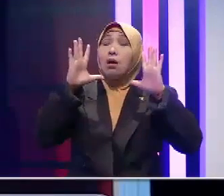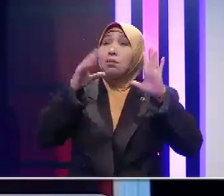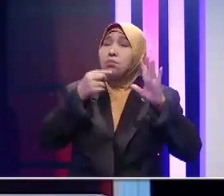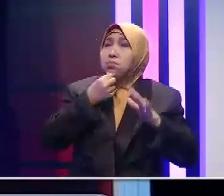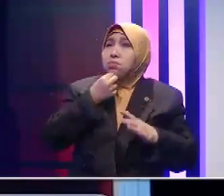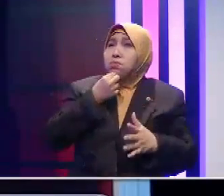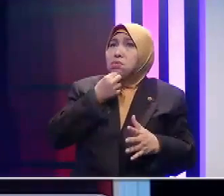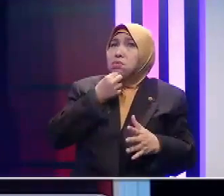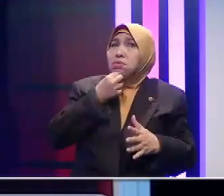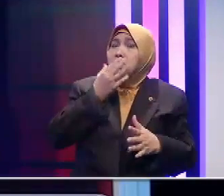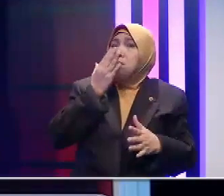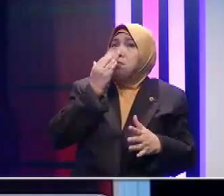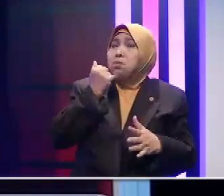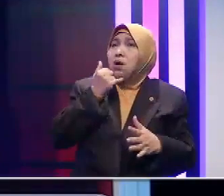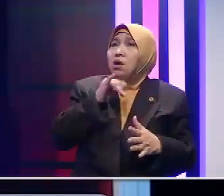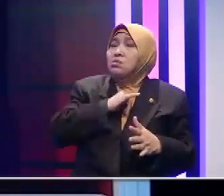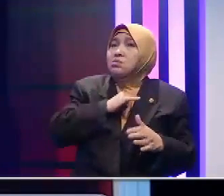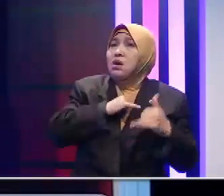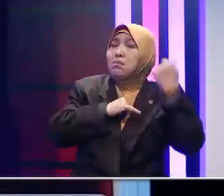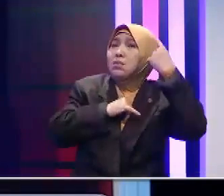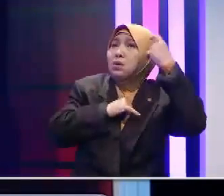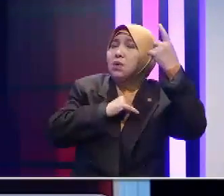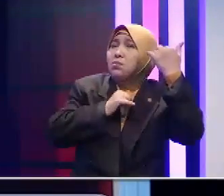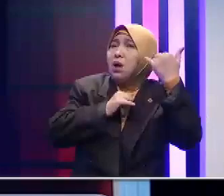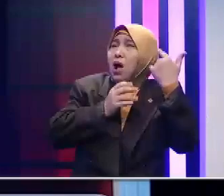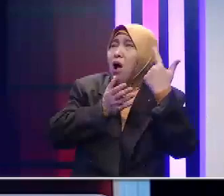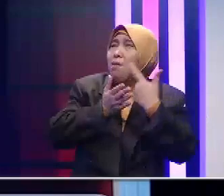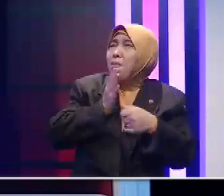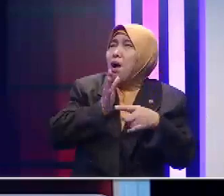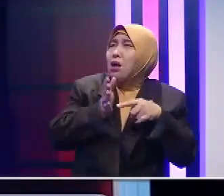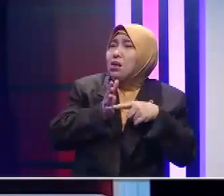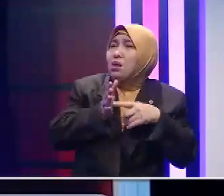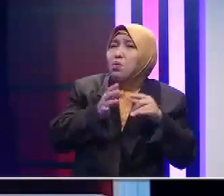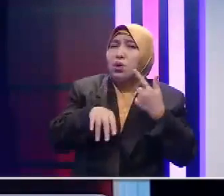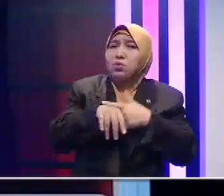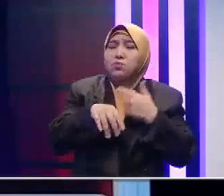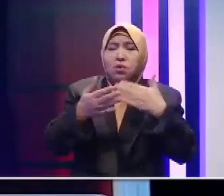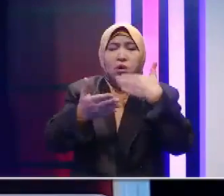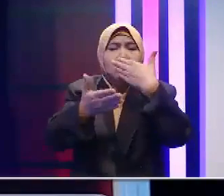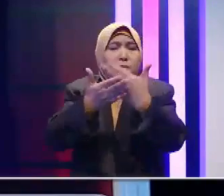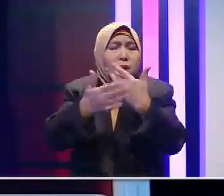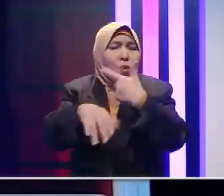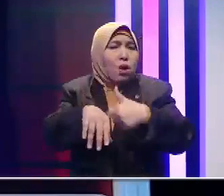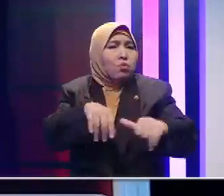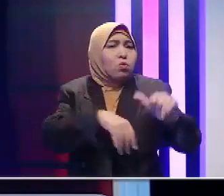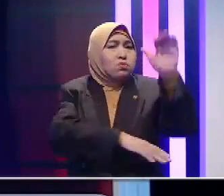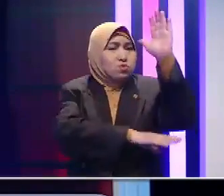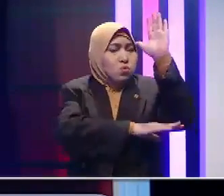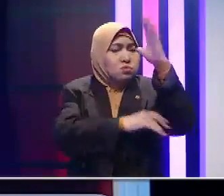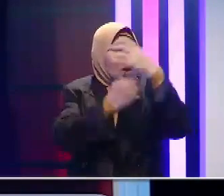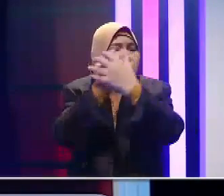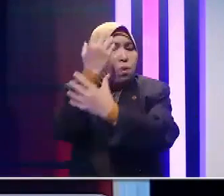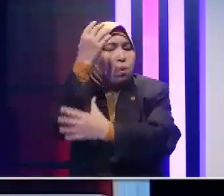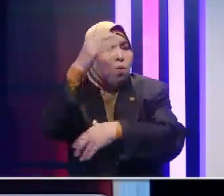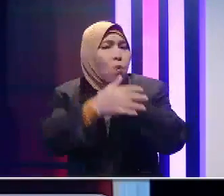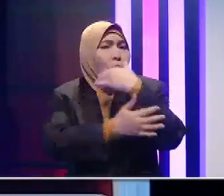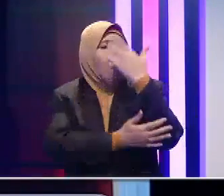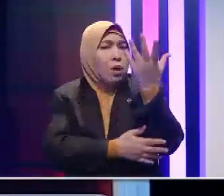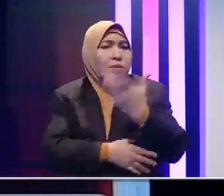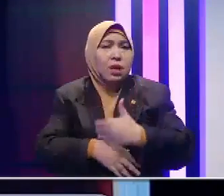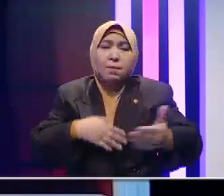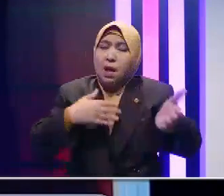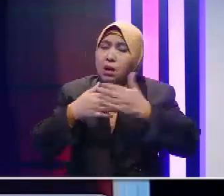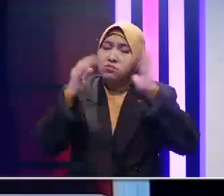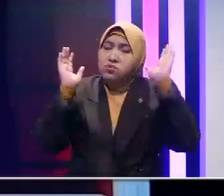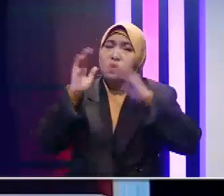sangat, kenapa mimpi macam ni kan? Apa benda ni? Dan waktu tu dah sampai waktu zuhur, dah pergi sembahyang zuhur, dan balik-balik